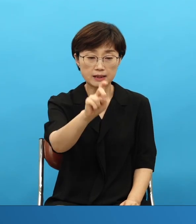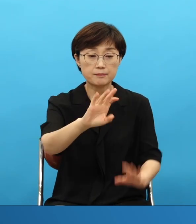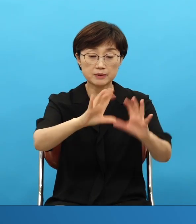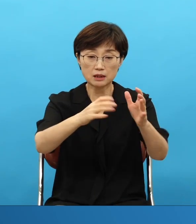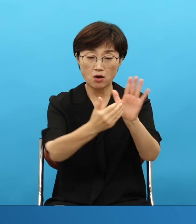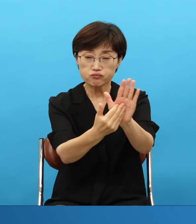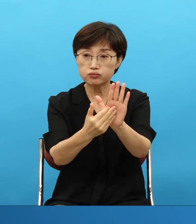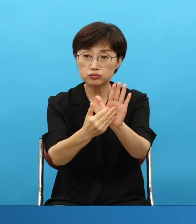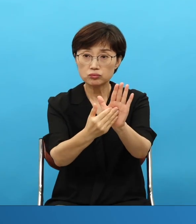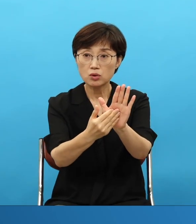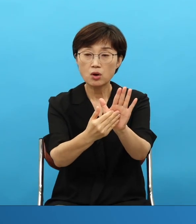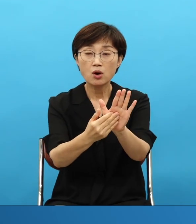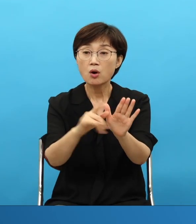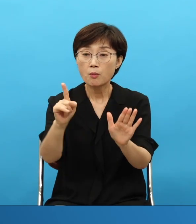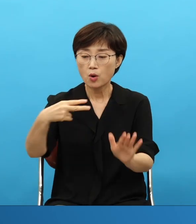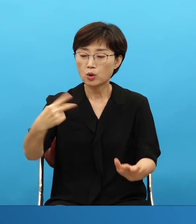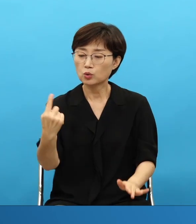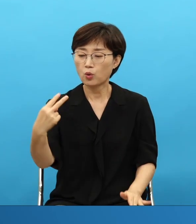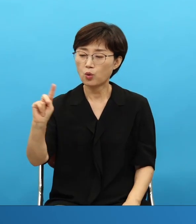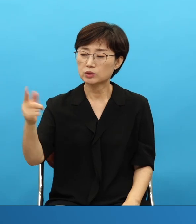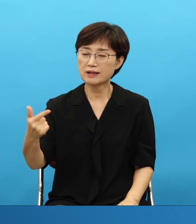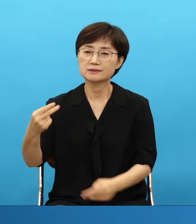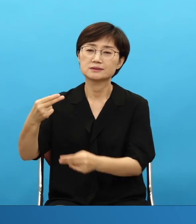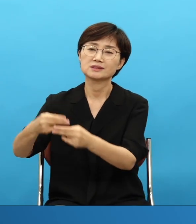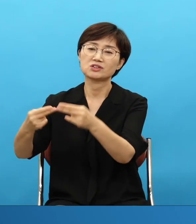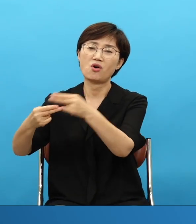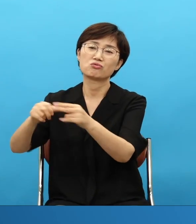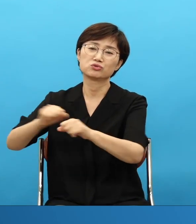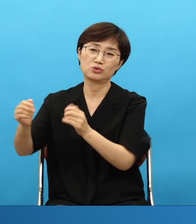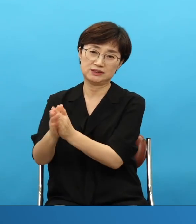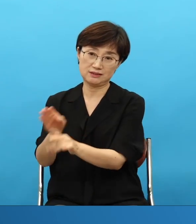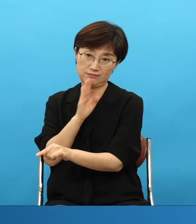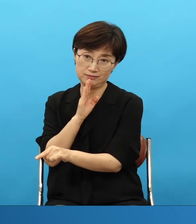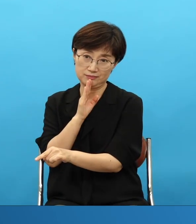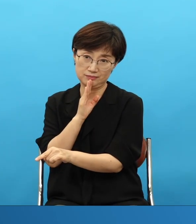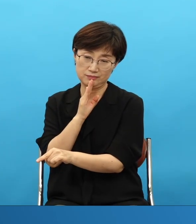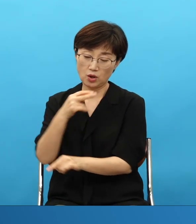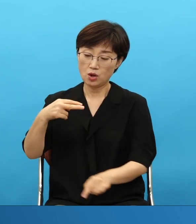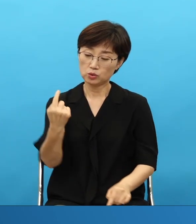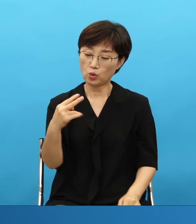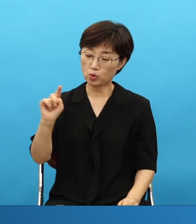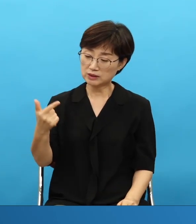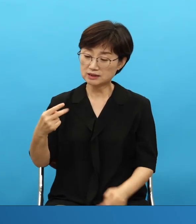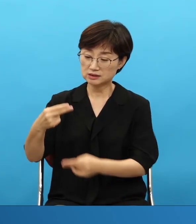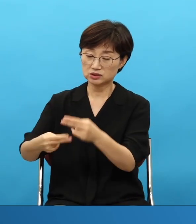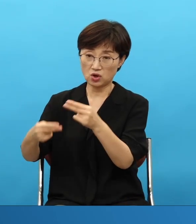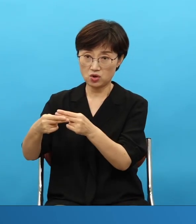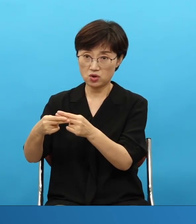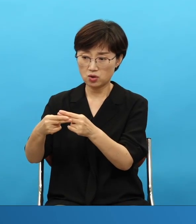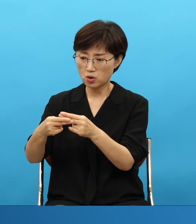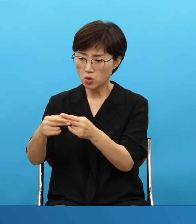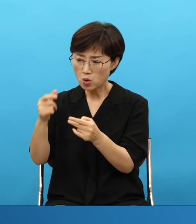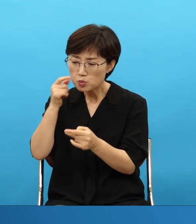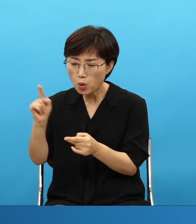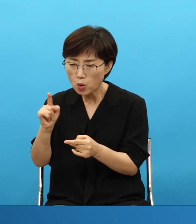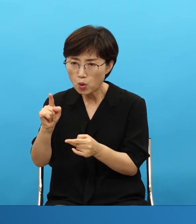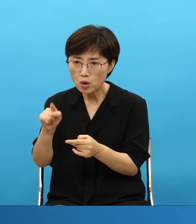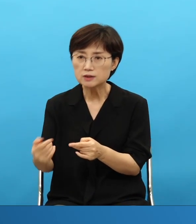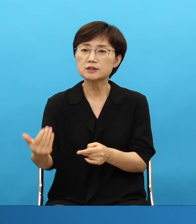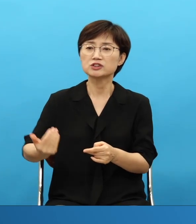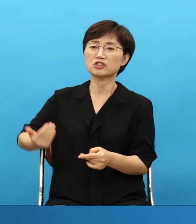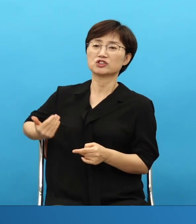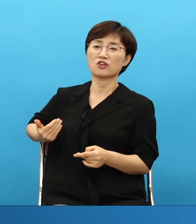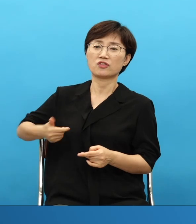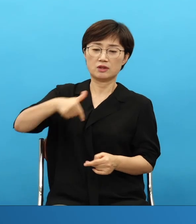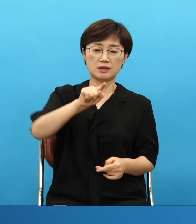The Dothan movement that blocked Aram didn't just arise. 제일 중요한 거는요. 갈멜산에서 하나님